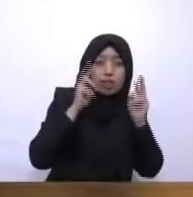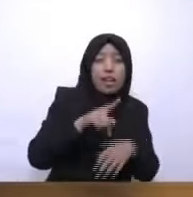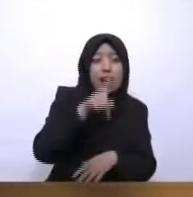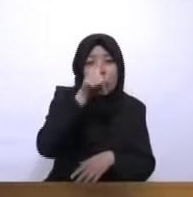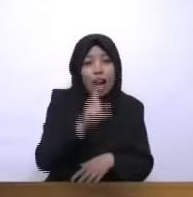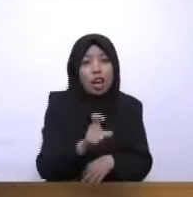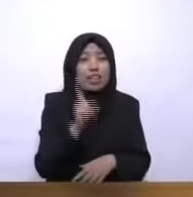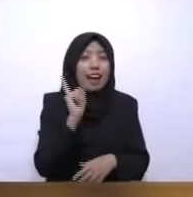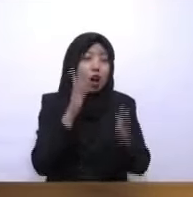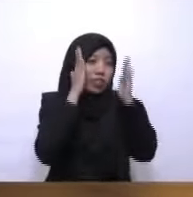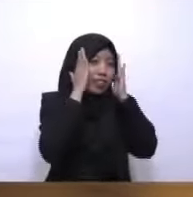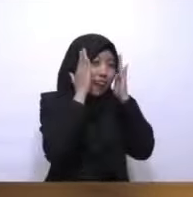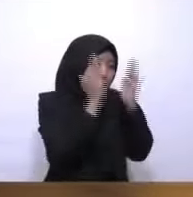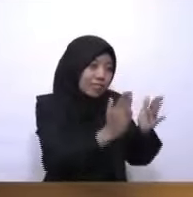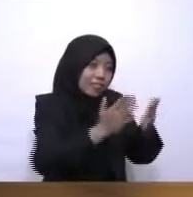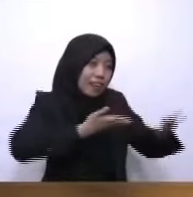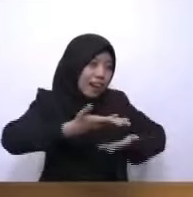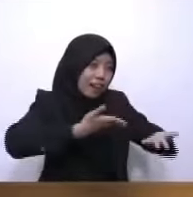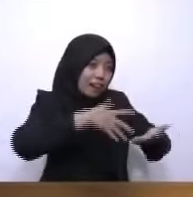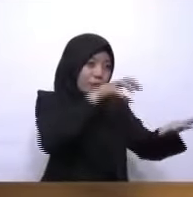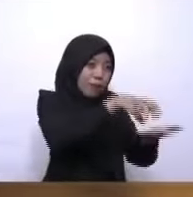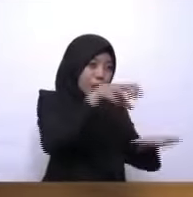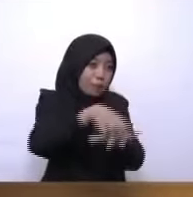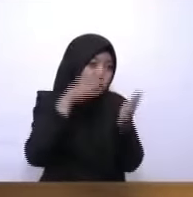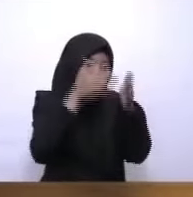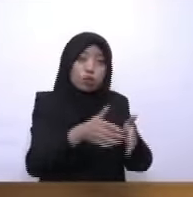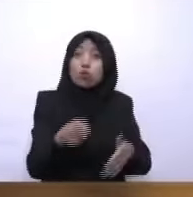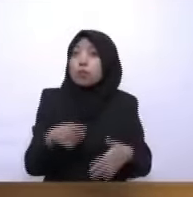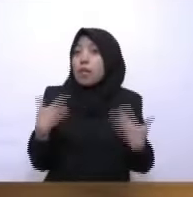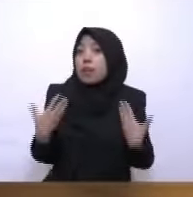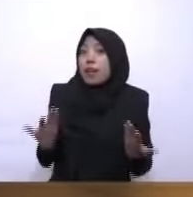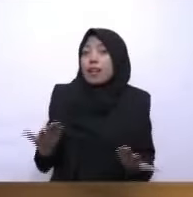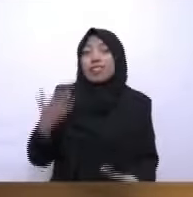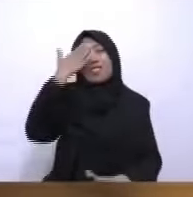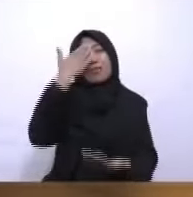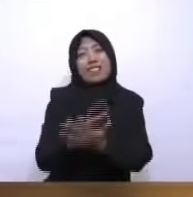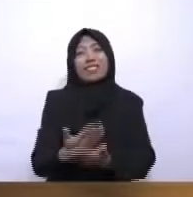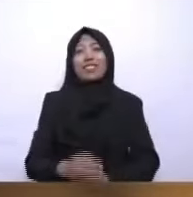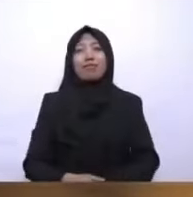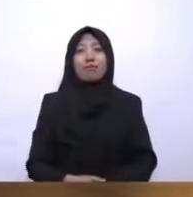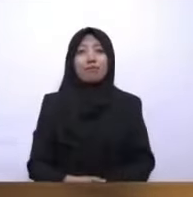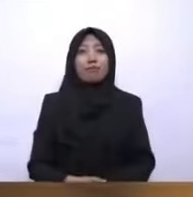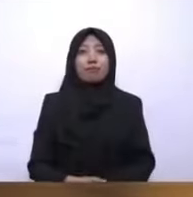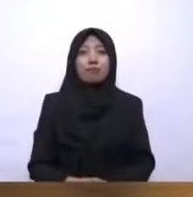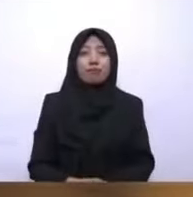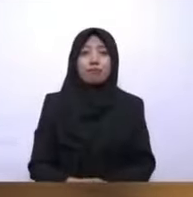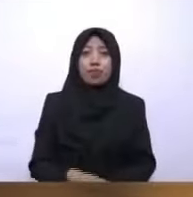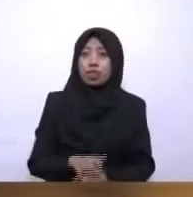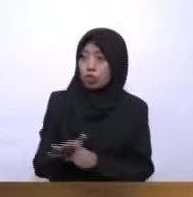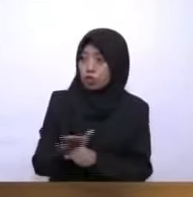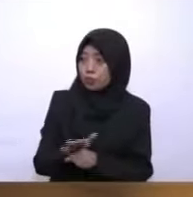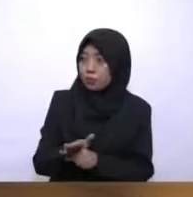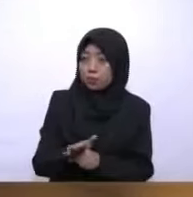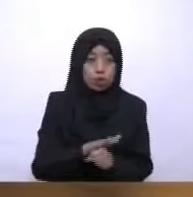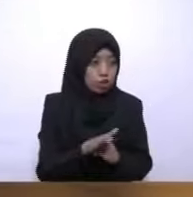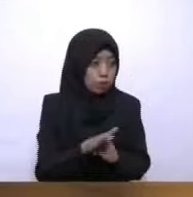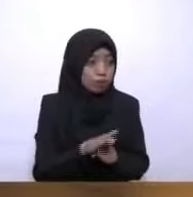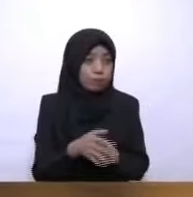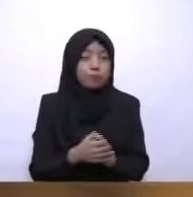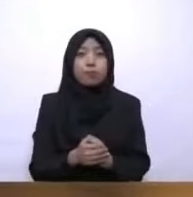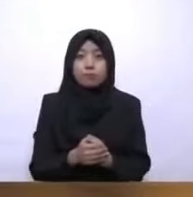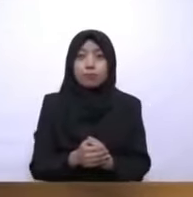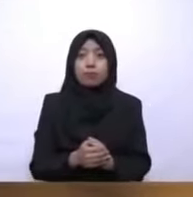konsentrasi daripada pelayanan di tempat-tempat tertentu. Bagaimana itu? Terima kasih. Apakah cukup? Cukup,